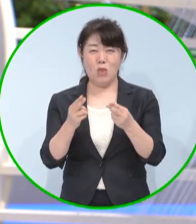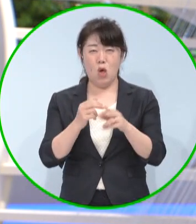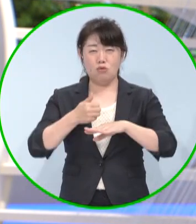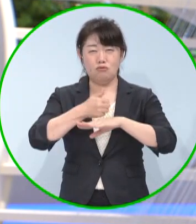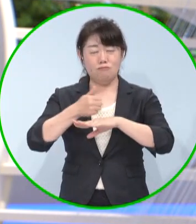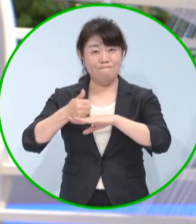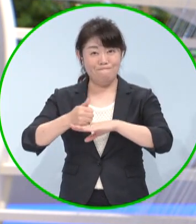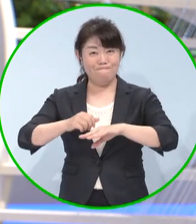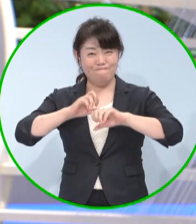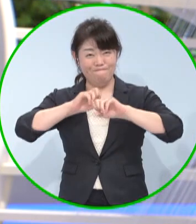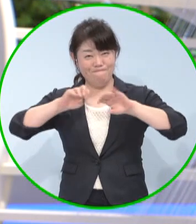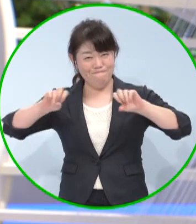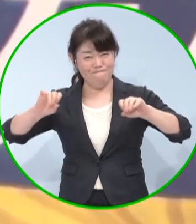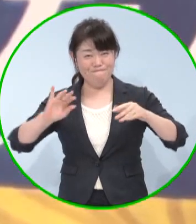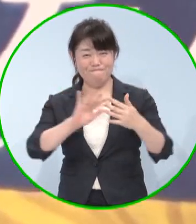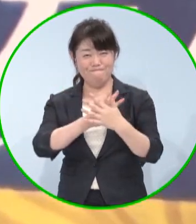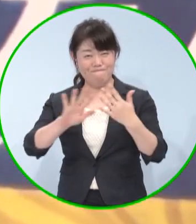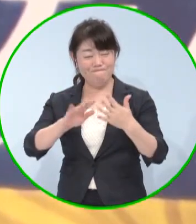を訴えました。